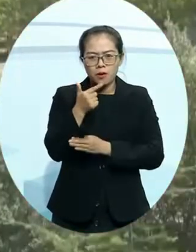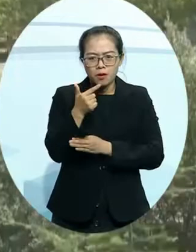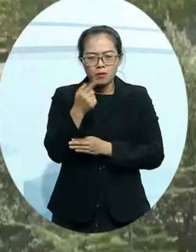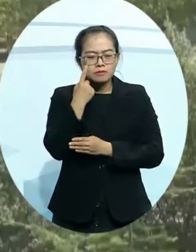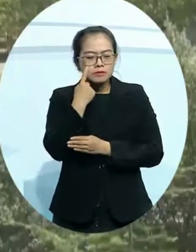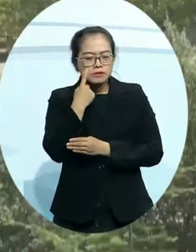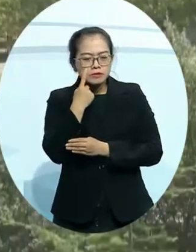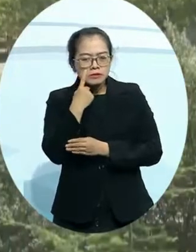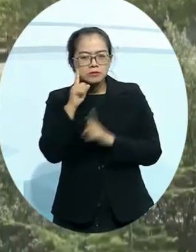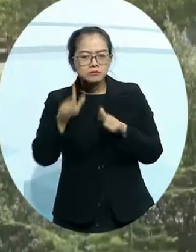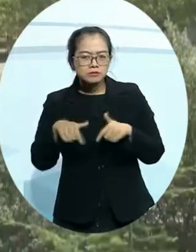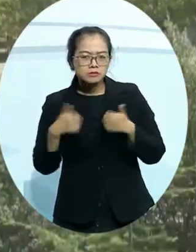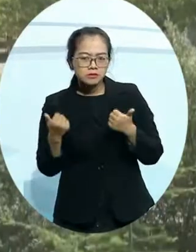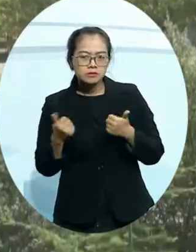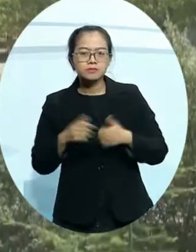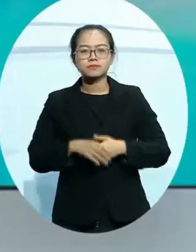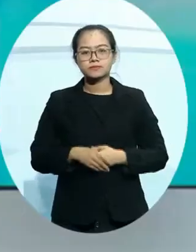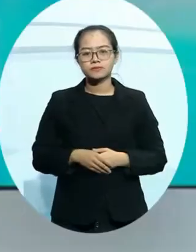y tế công cộng toàn cầu.